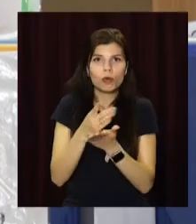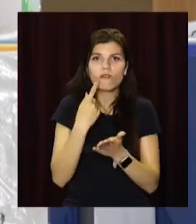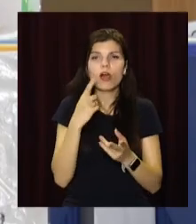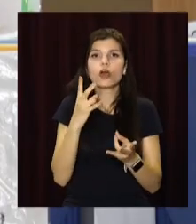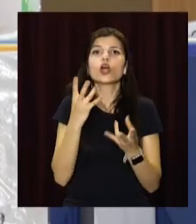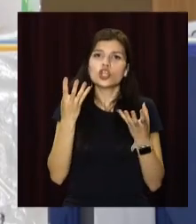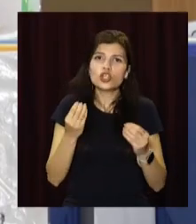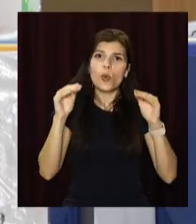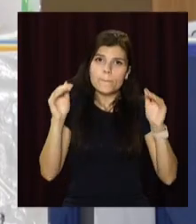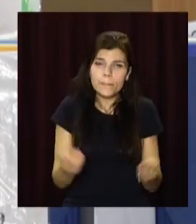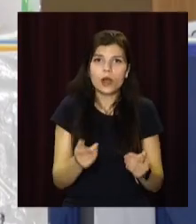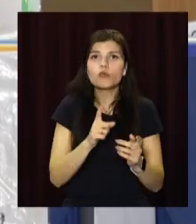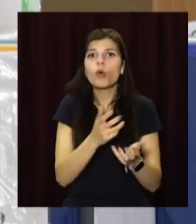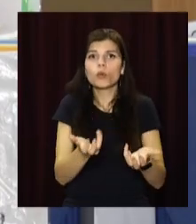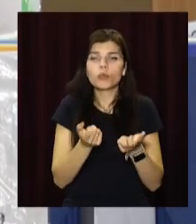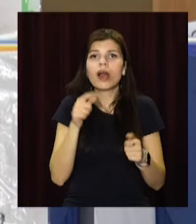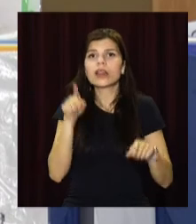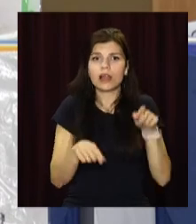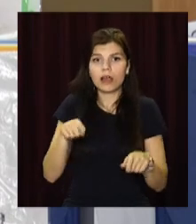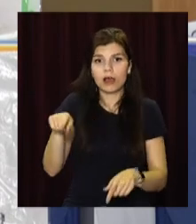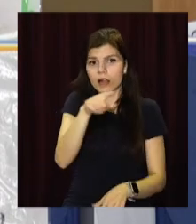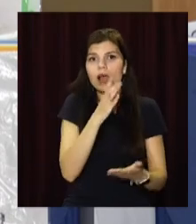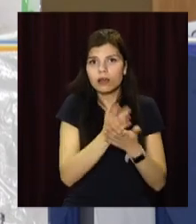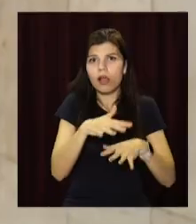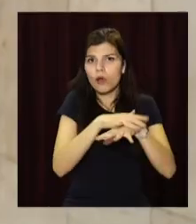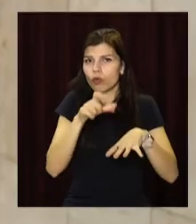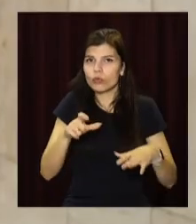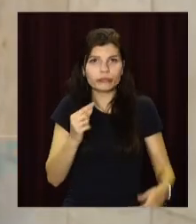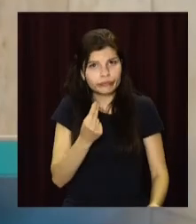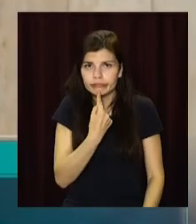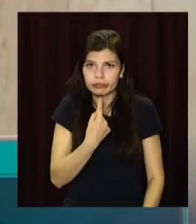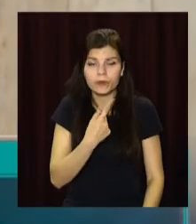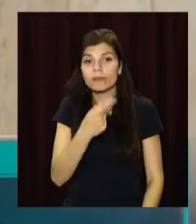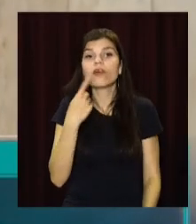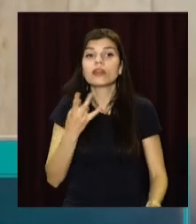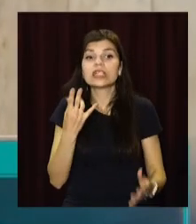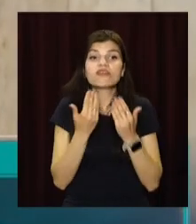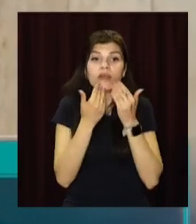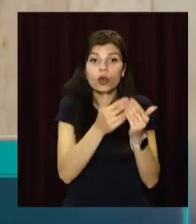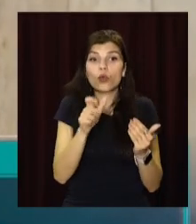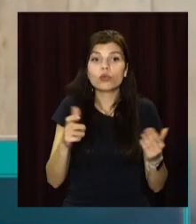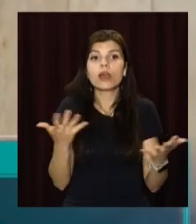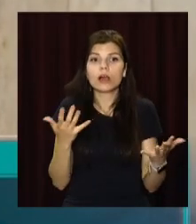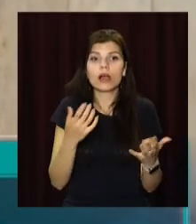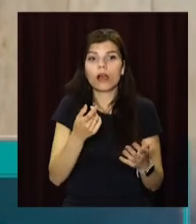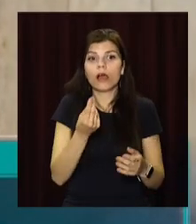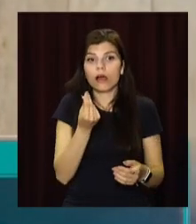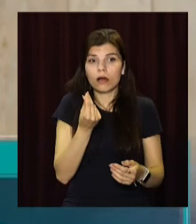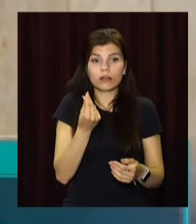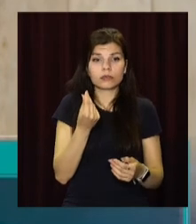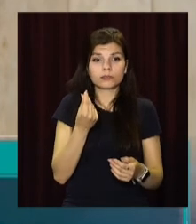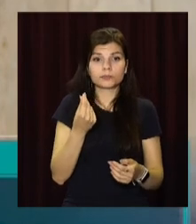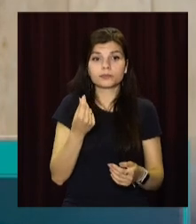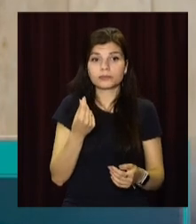спростити процес отримання допомоги деяким верствам населення. Потрібно звертатись тим людям, які мають безготівку.